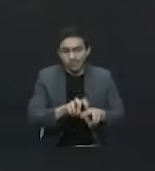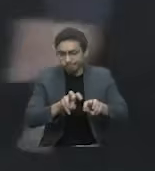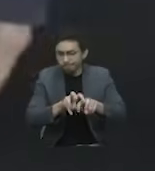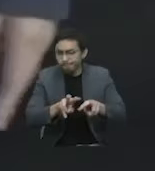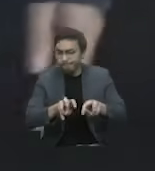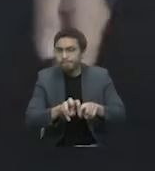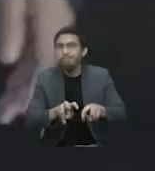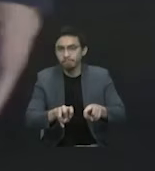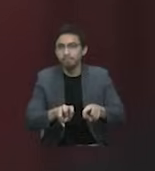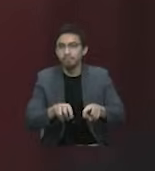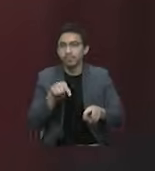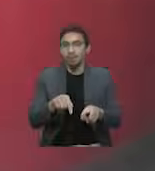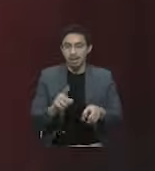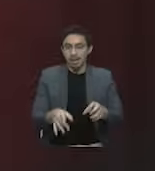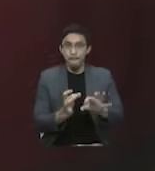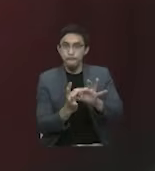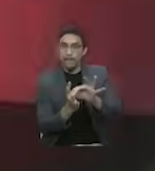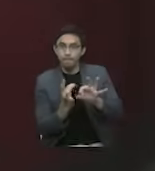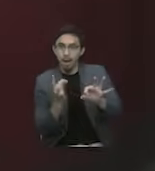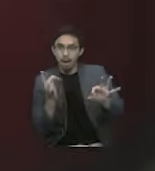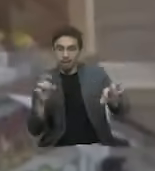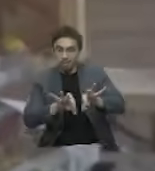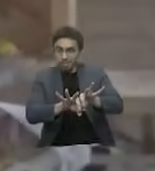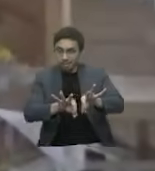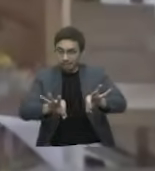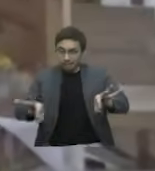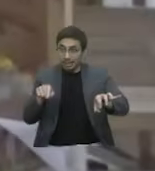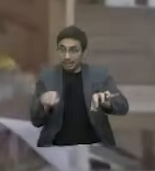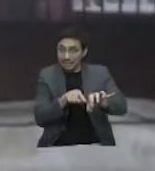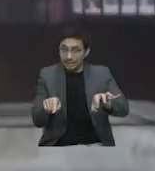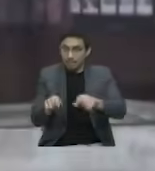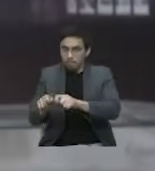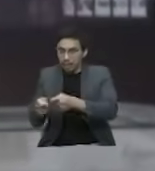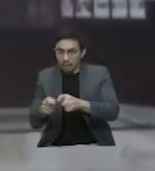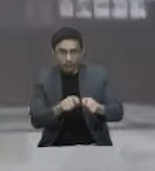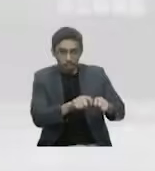pada saluran pipa gas yang terintegrasi patah hingga bocor memicu ledakan.